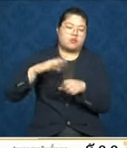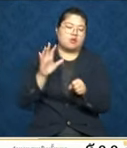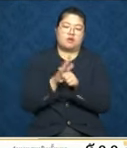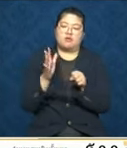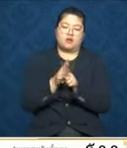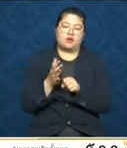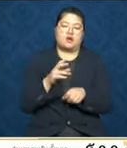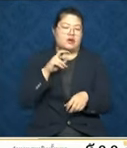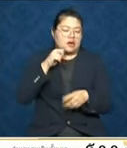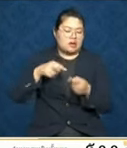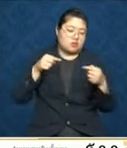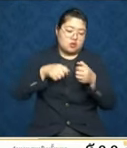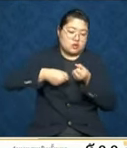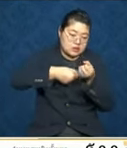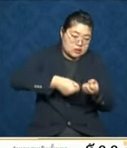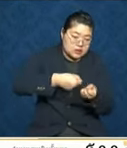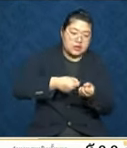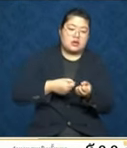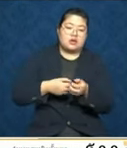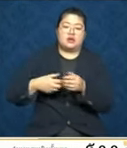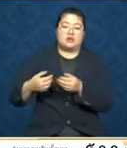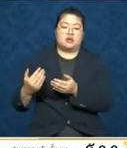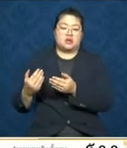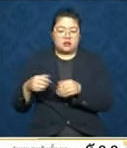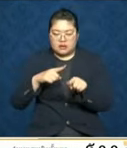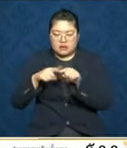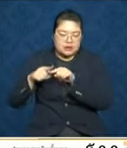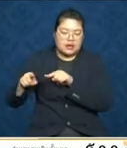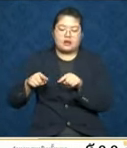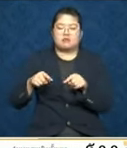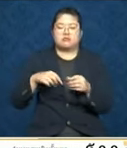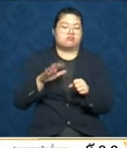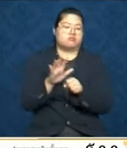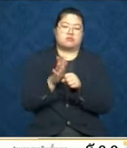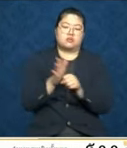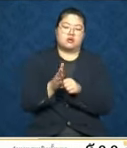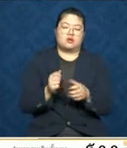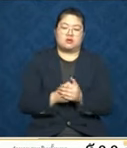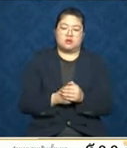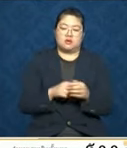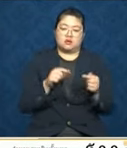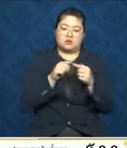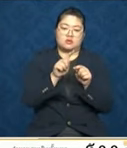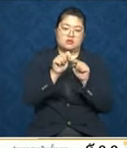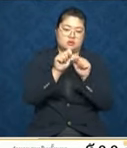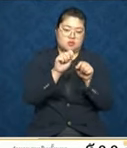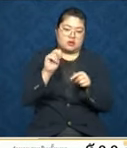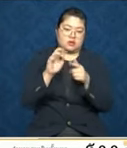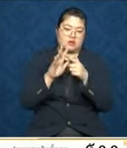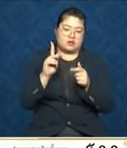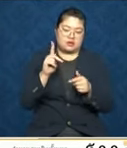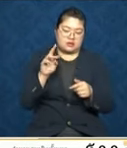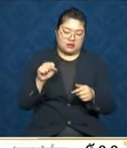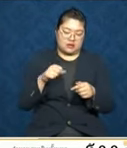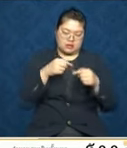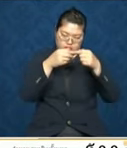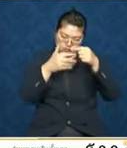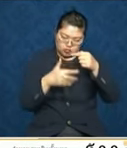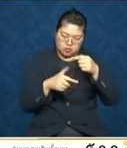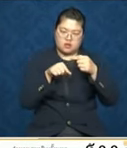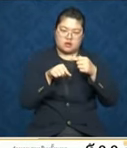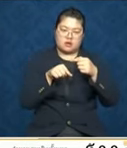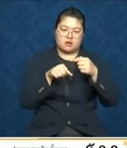งเพื่อการเกษตรและการอุปโภคบริโภคค่ะโดยเฉพาะอย่างยิ่งนะคะตำบลนากระแซงตำบลสมสะอาดและตำบลบัวงามค่ะน้ำจะหมดตั้